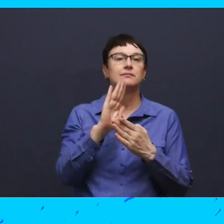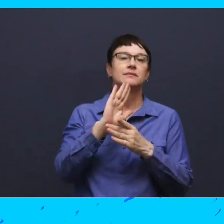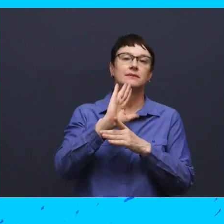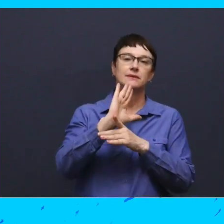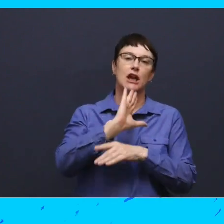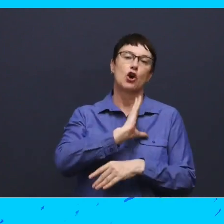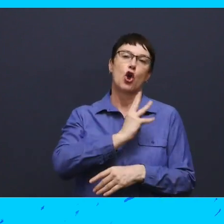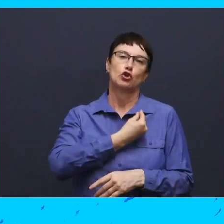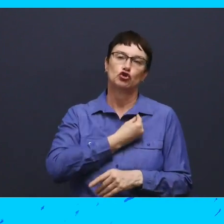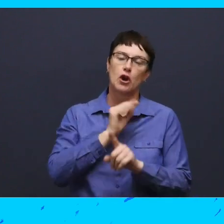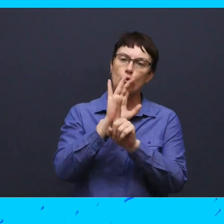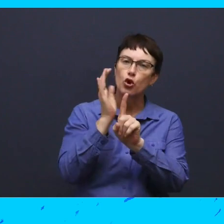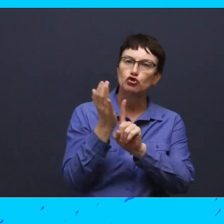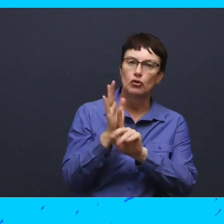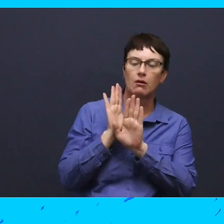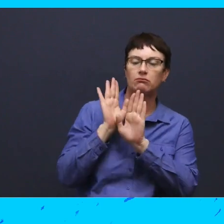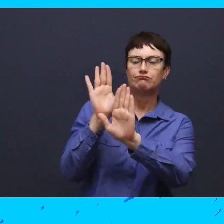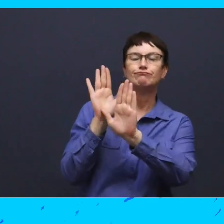effectivement aux aspects